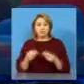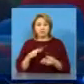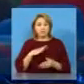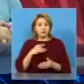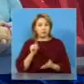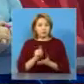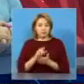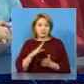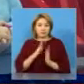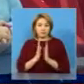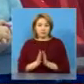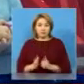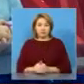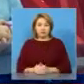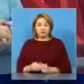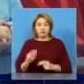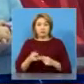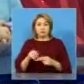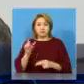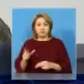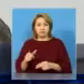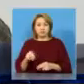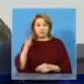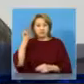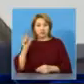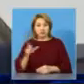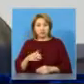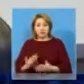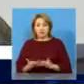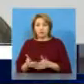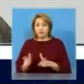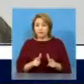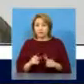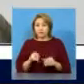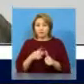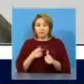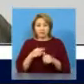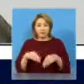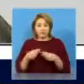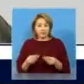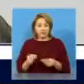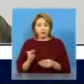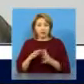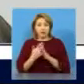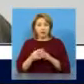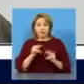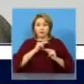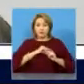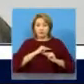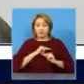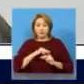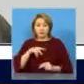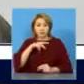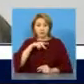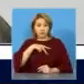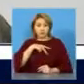Нұрболат Құлшаров. Сол кісінің атынан осы шәкірттерімізге шәкіртақы дайындаса Шығанақ Берсиев атындағы, және де ауыл еңбеккерлеріне